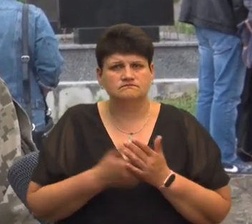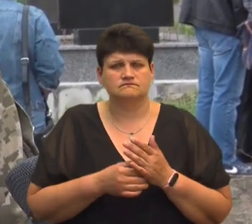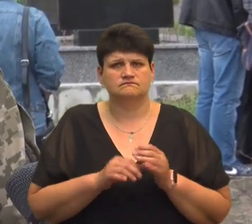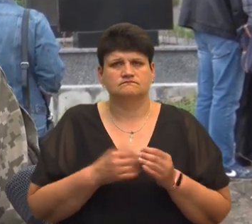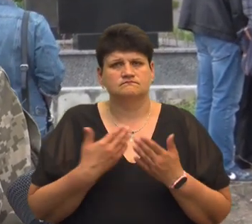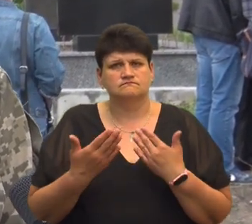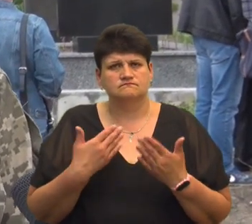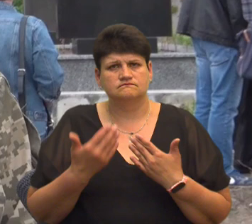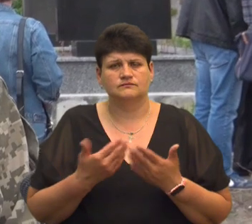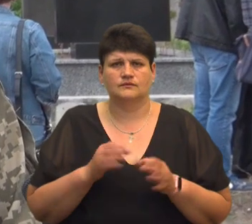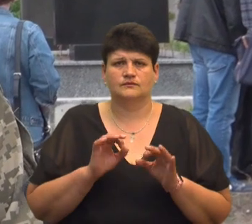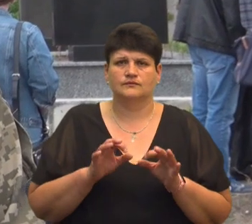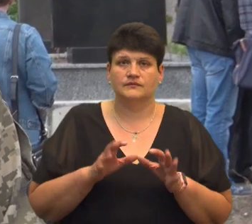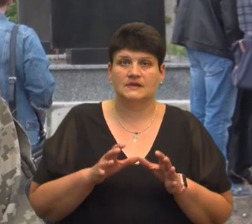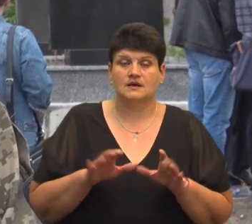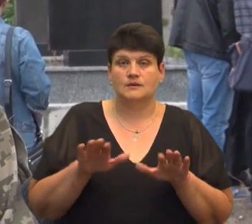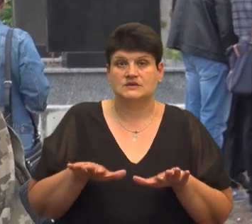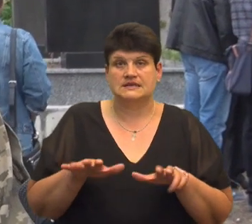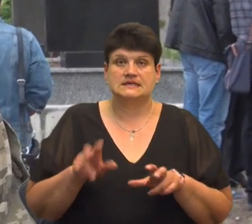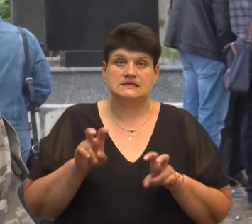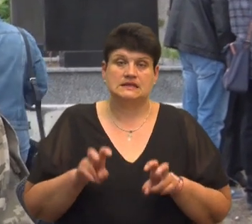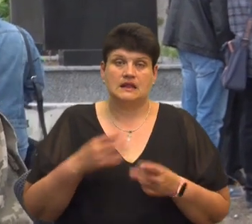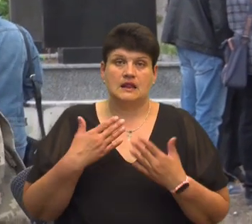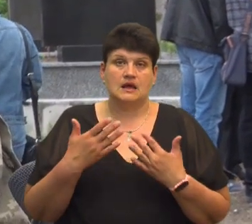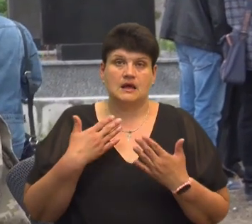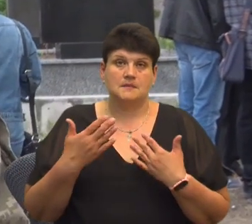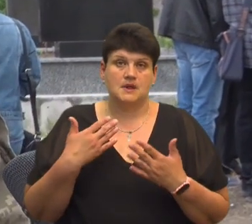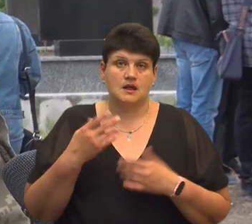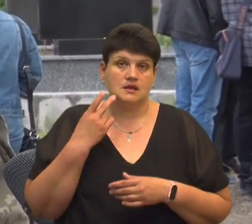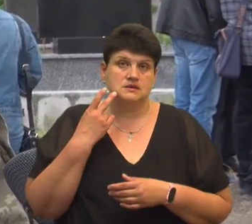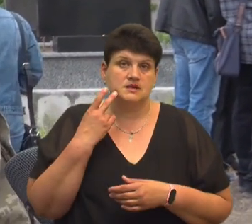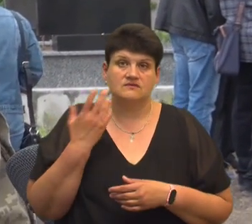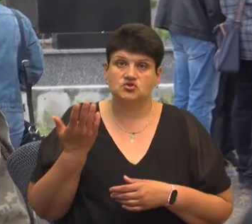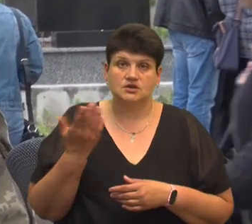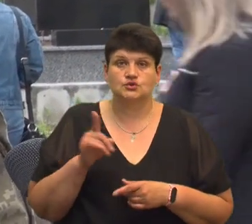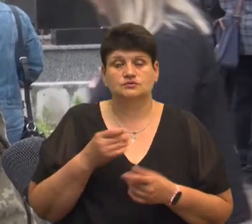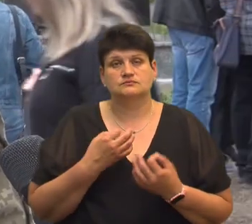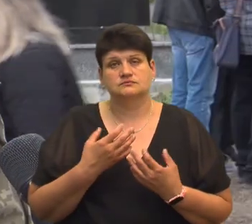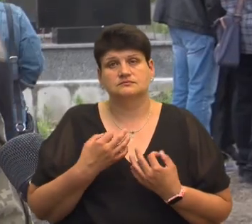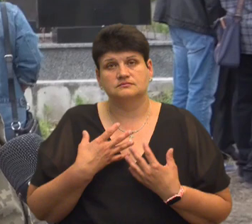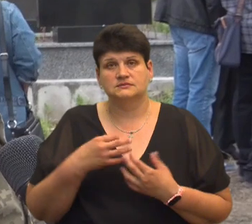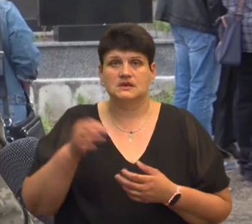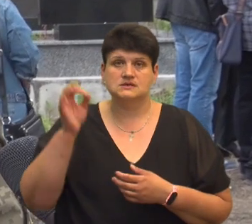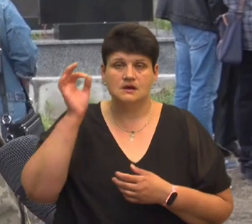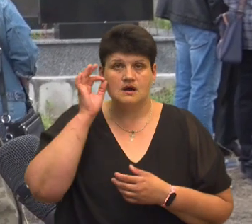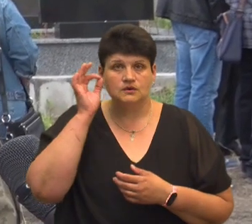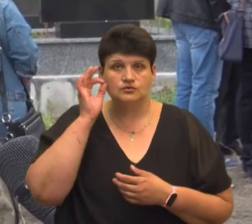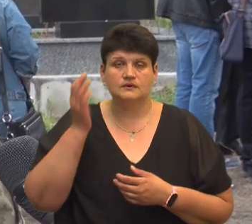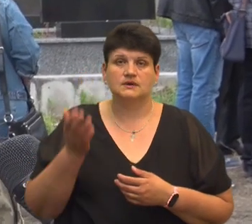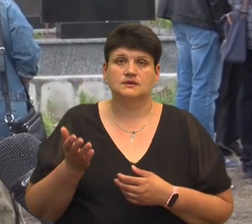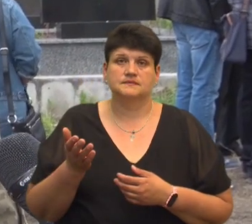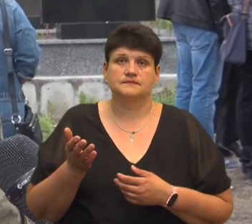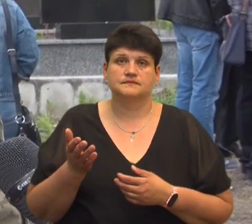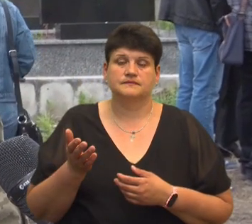Там на позиціях сиділи, балакали завжди, щось розповідали, згадували,